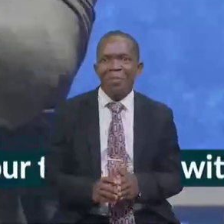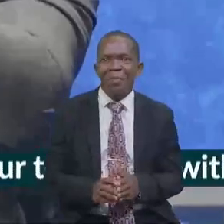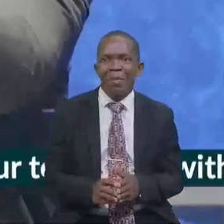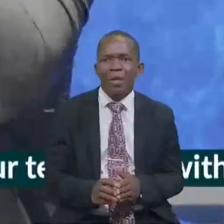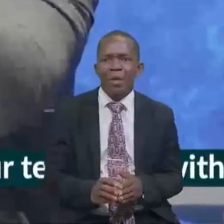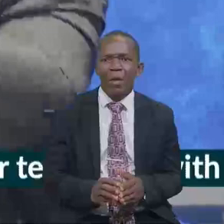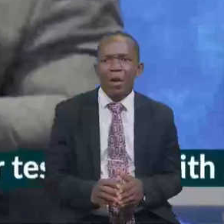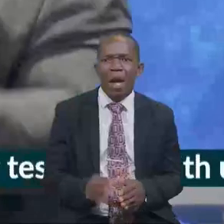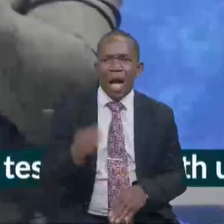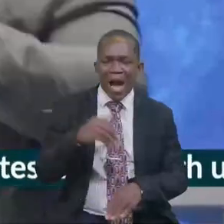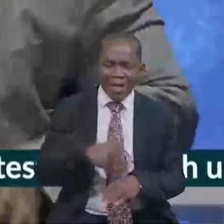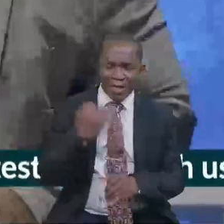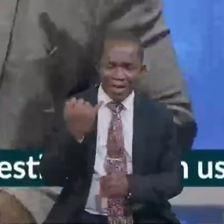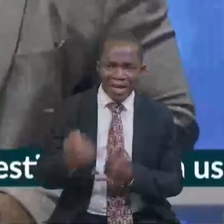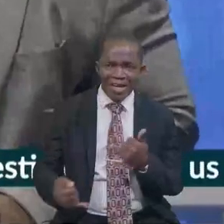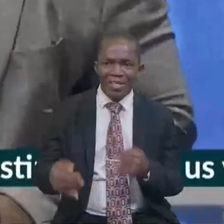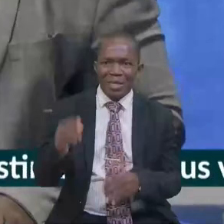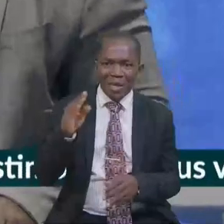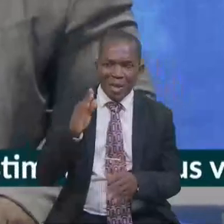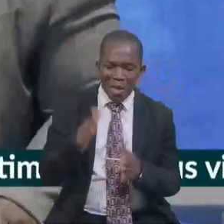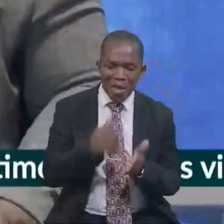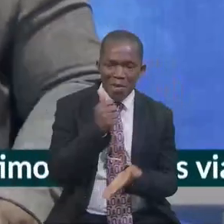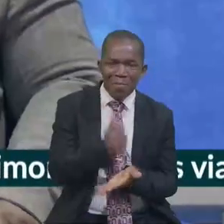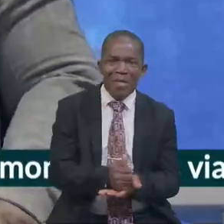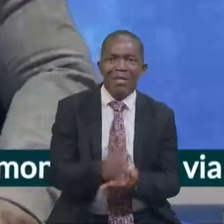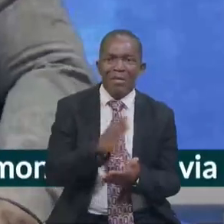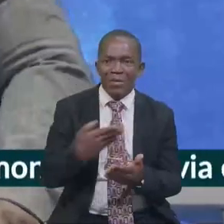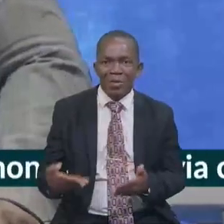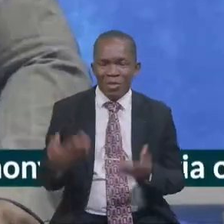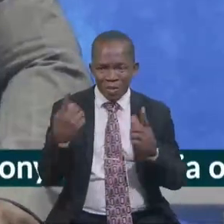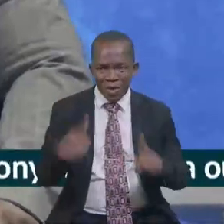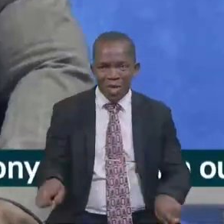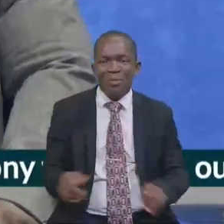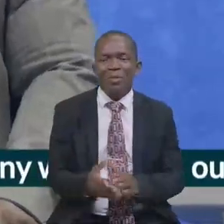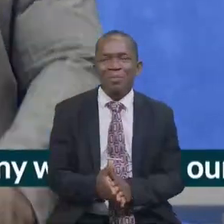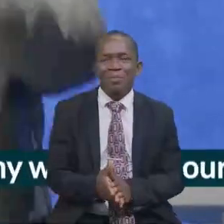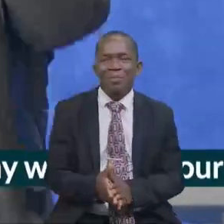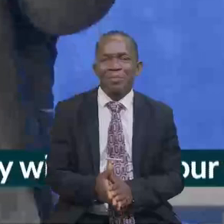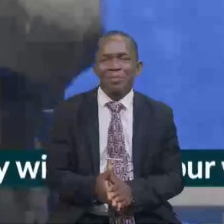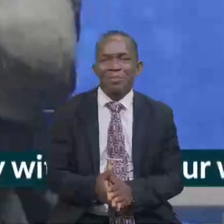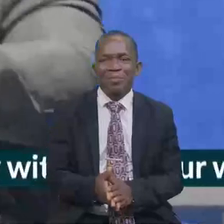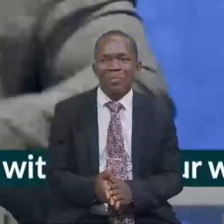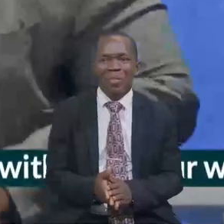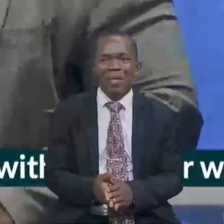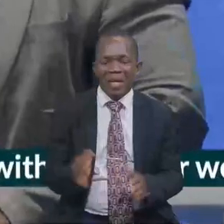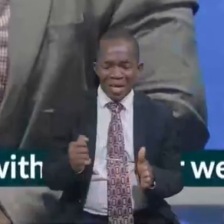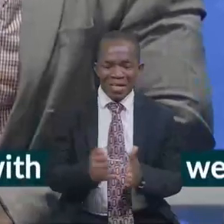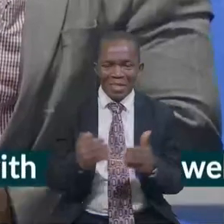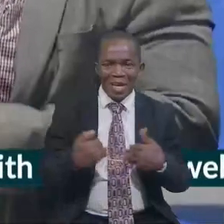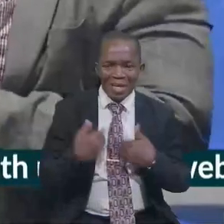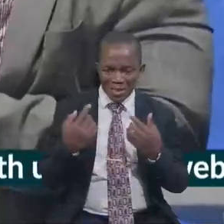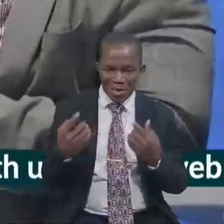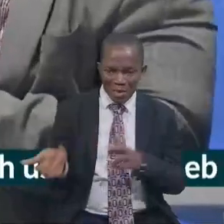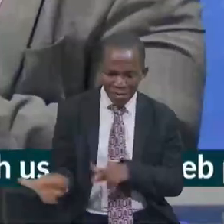L'instruction au dernier amen. Quelque chose va arriver. Et c'est fait.